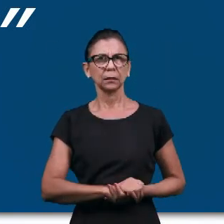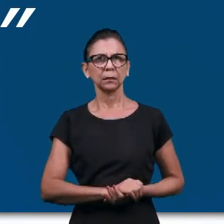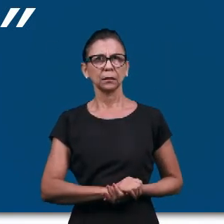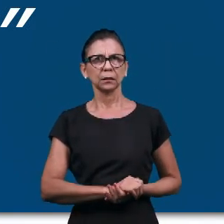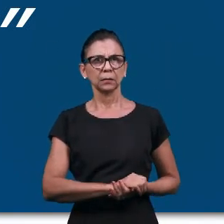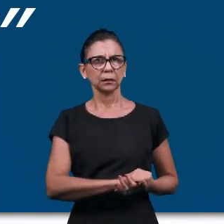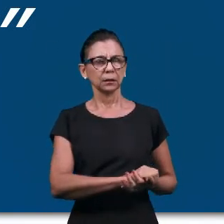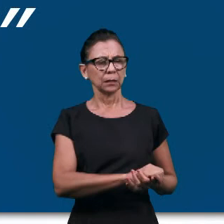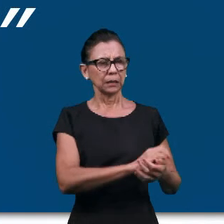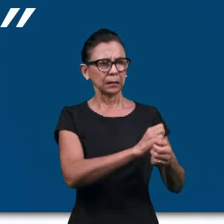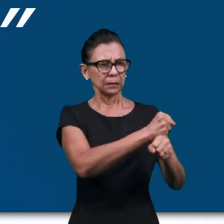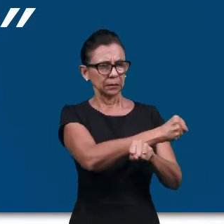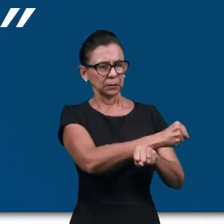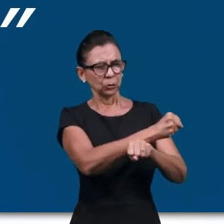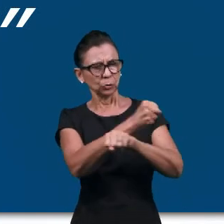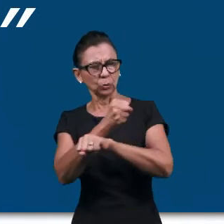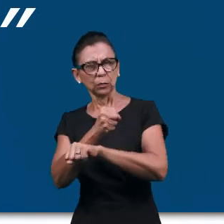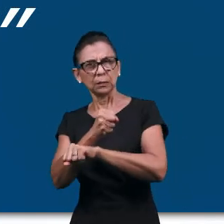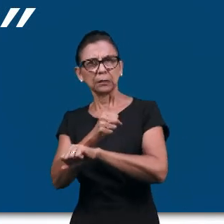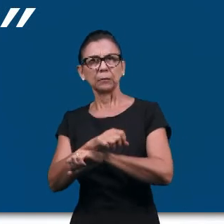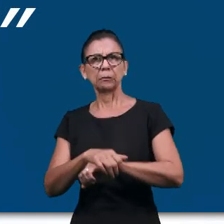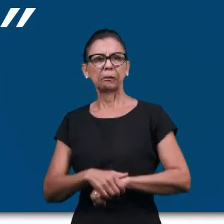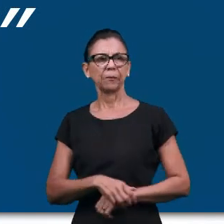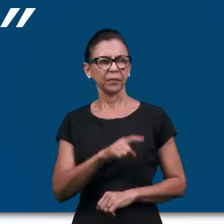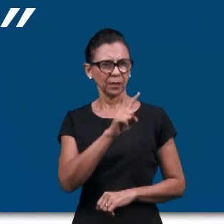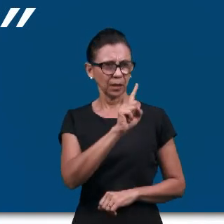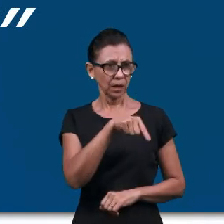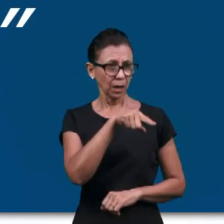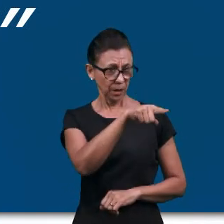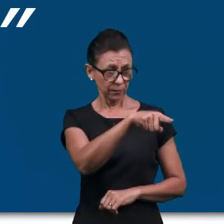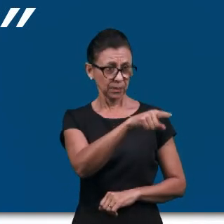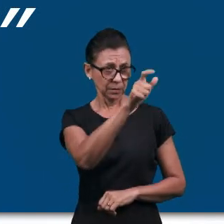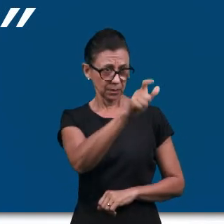которых отец мой царь привел из Иудеи?